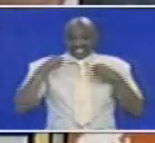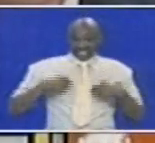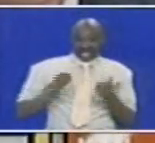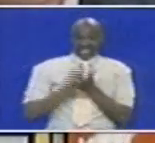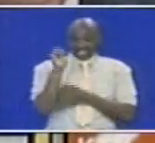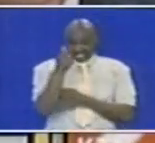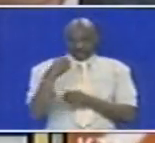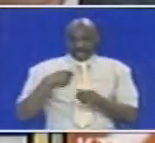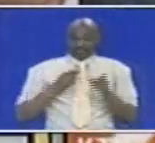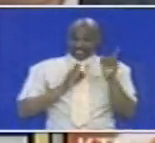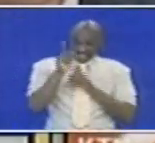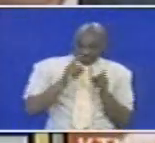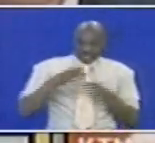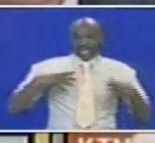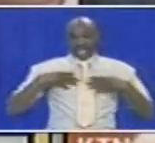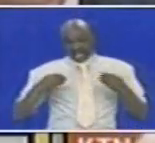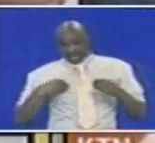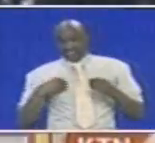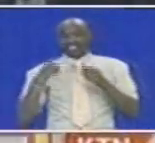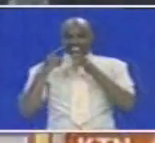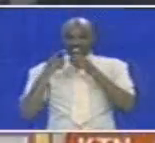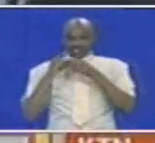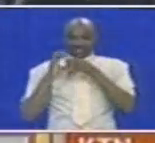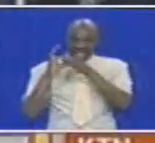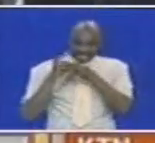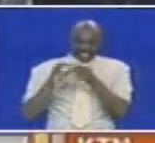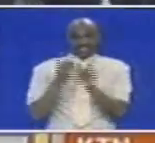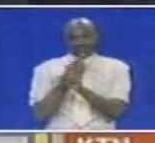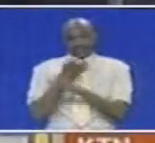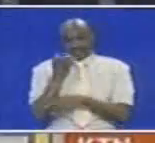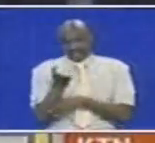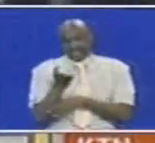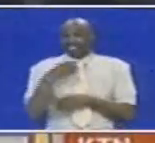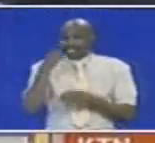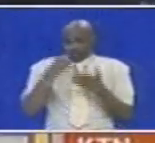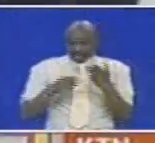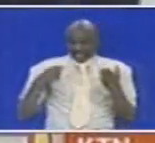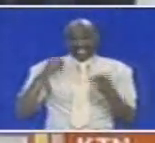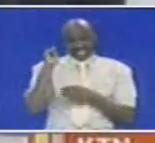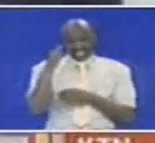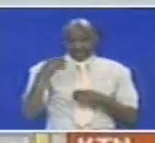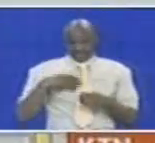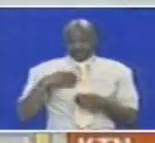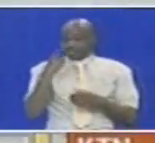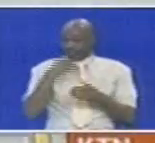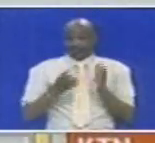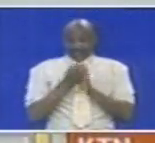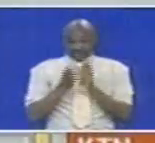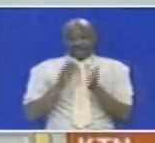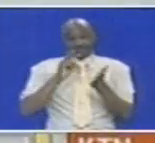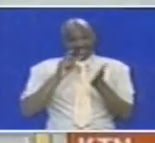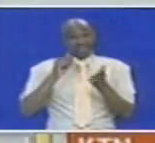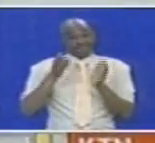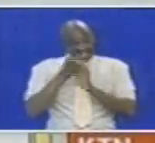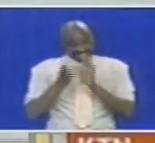vile uchukuzi, afya, tamaduni miongoni mwa nyinginezo. Swala kuu linalowajia wa Kenya kama kumbukumbu ya haraka ni mradi wa reli.